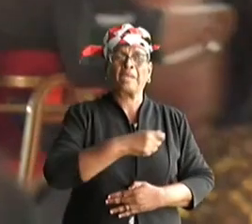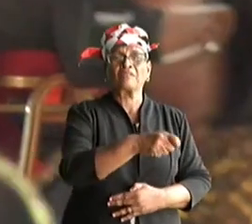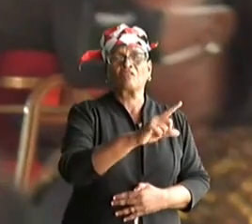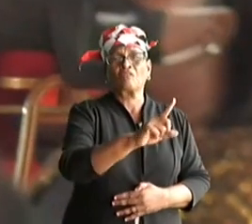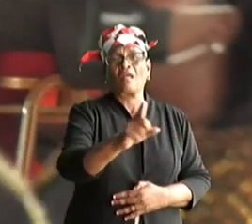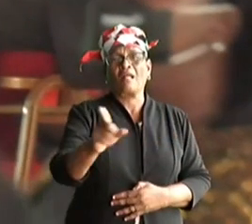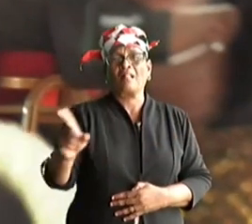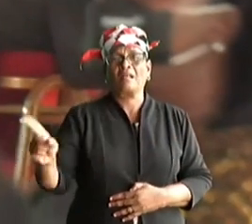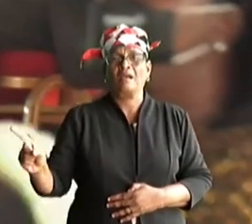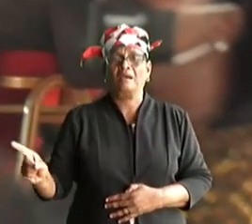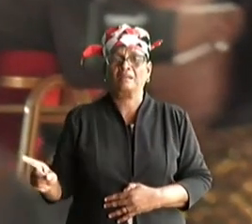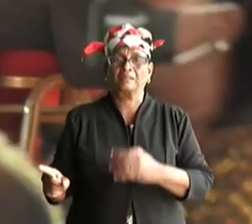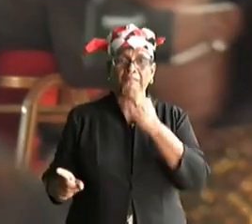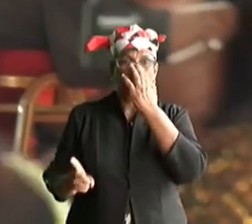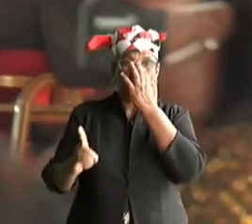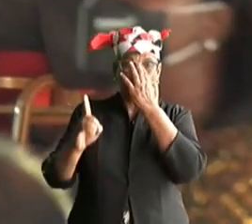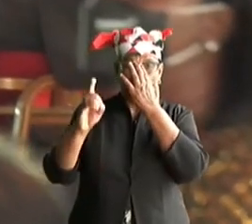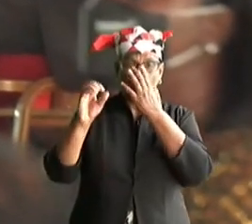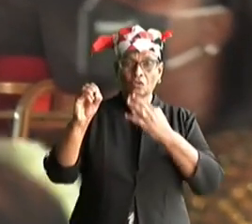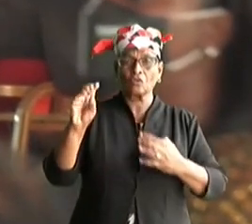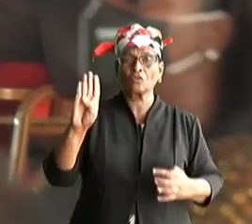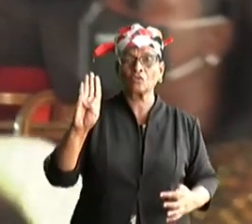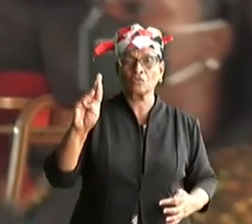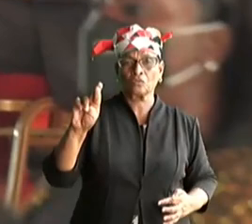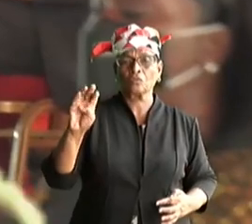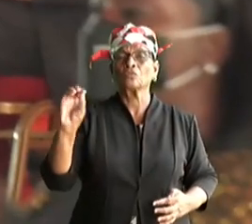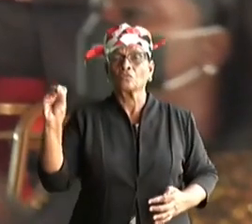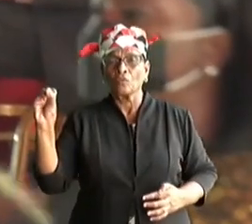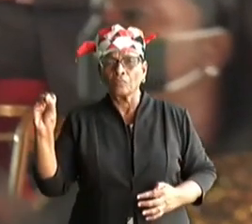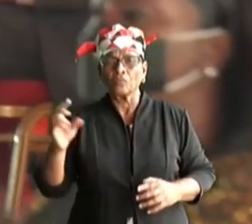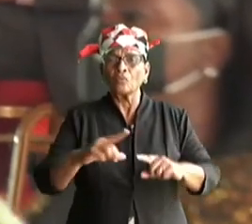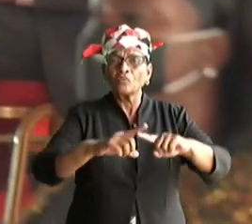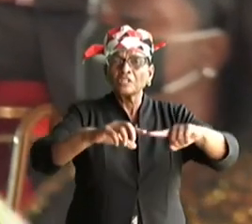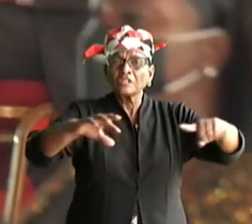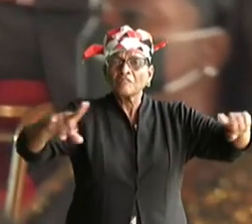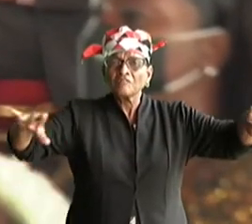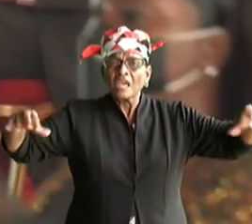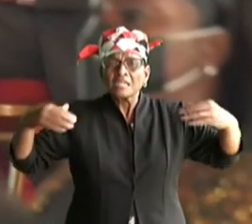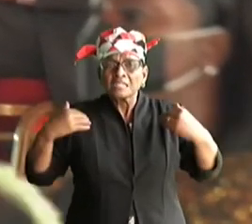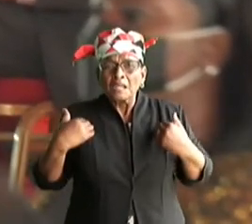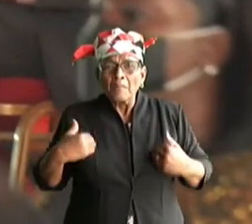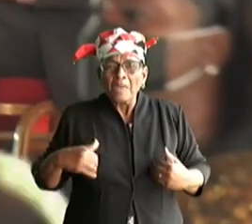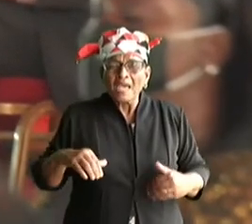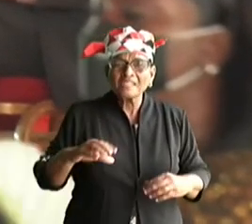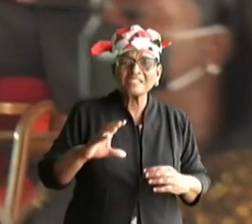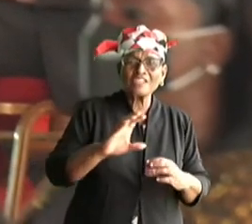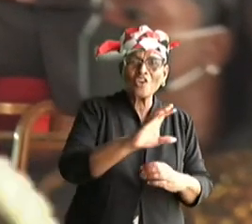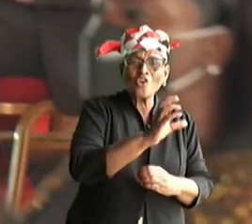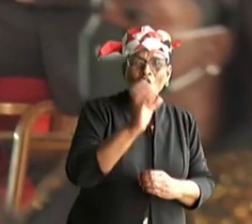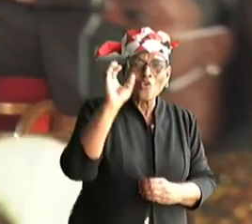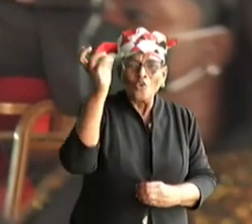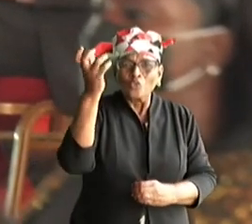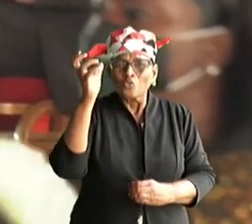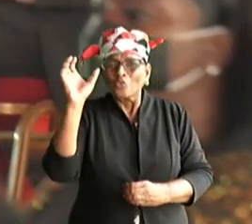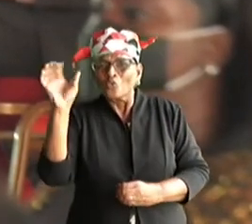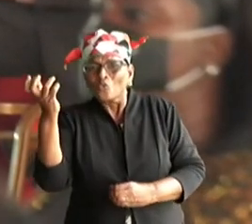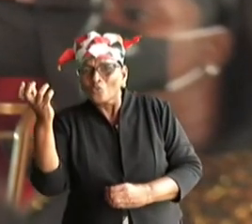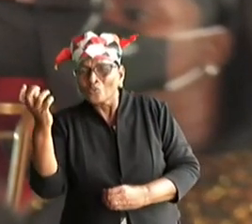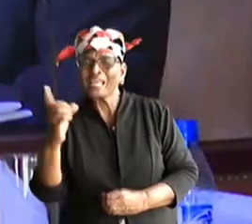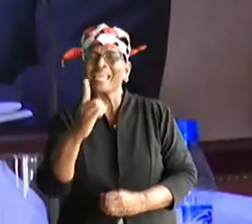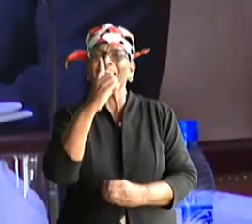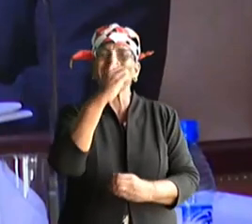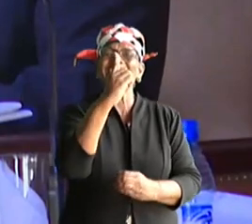dichter Dobro heeft onze diversiteit uitstekend verwoord in zijn gedicht